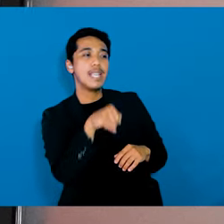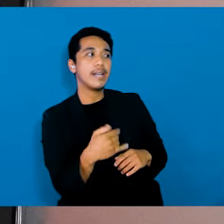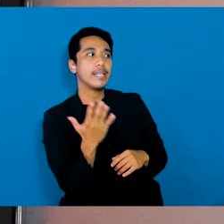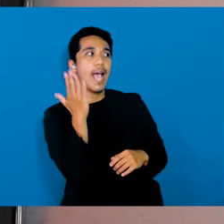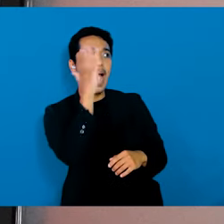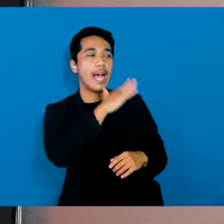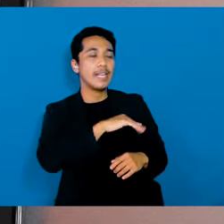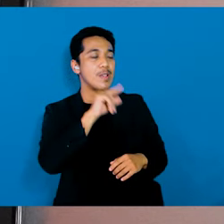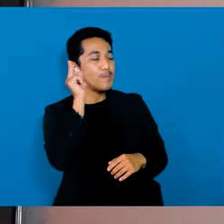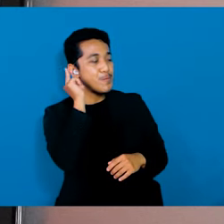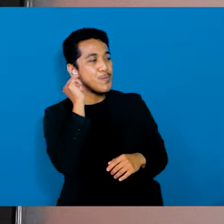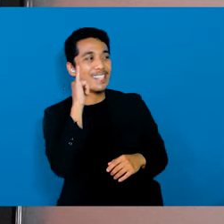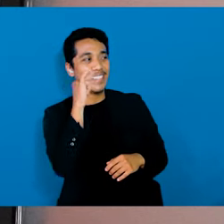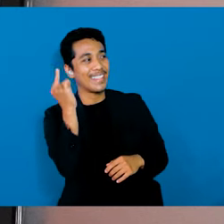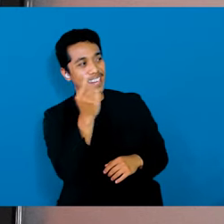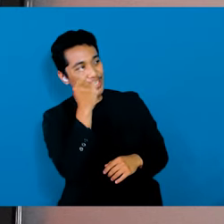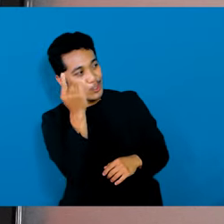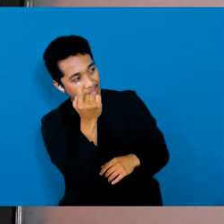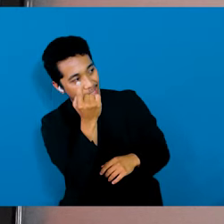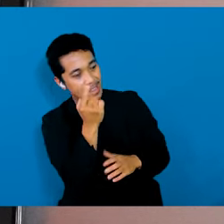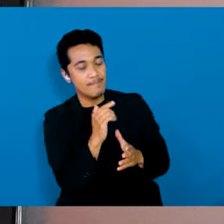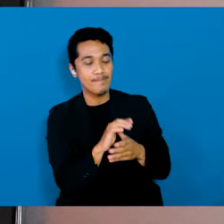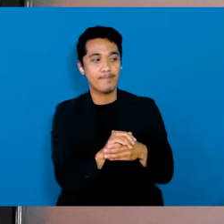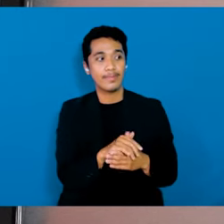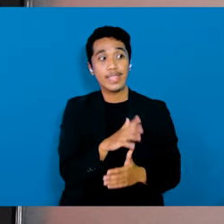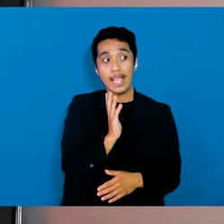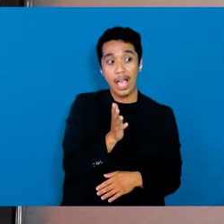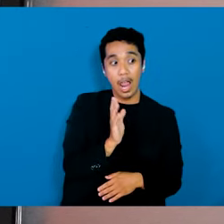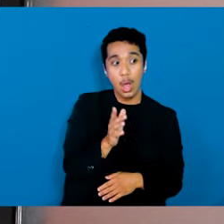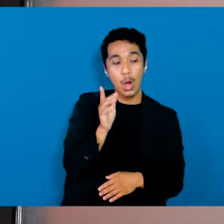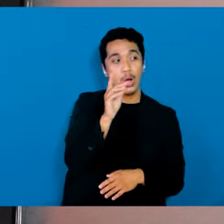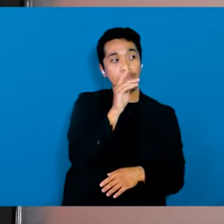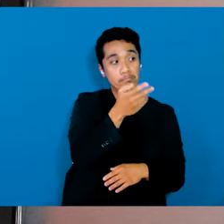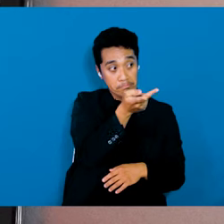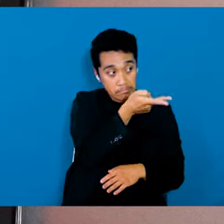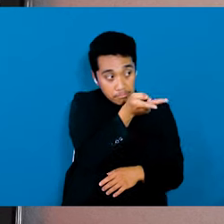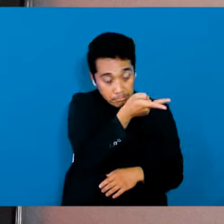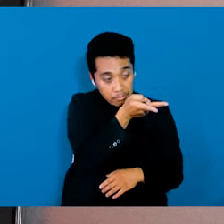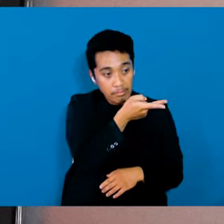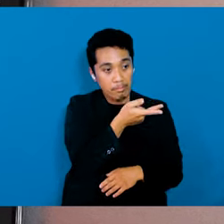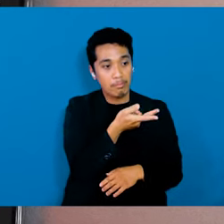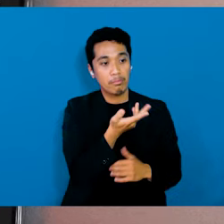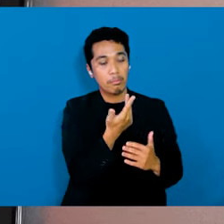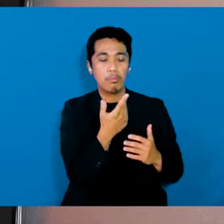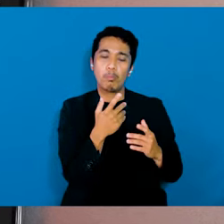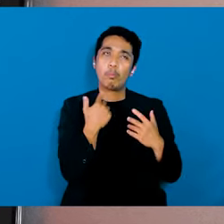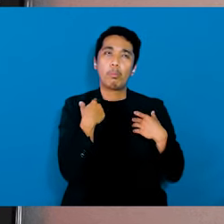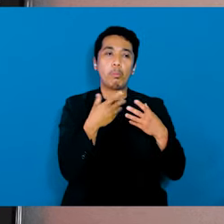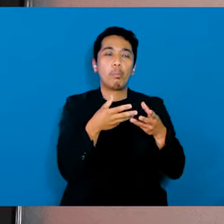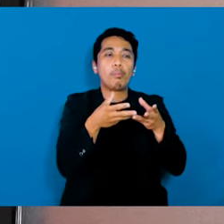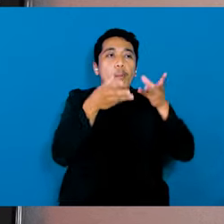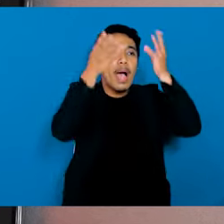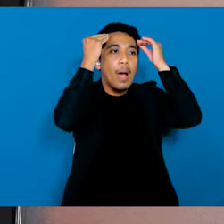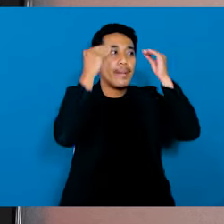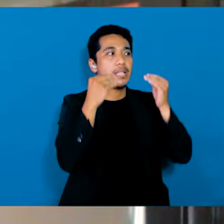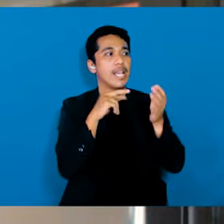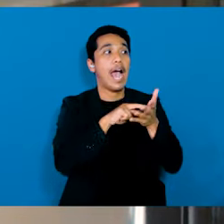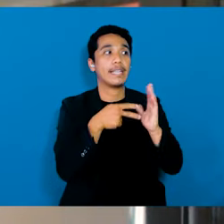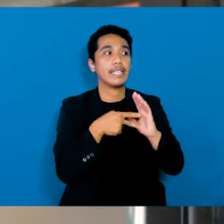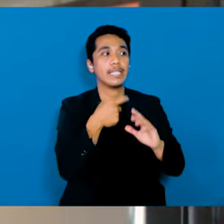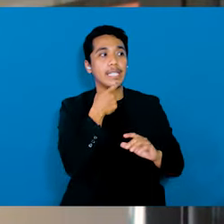Sebagai Hari Perempuan Internasional begitu. Kalau Mbak Ipung dan Bu Nuning memaknainya seperti